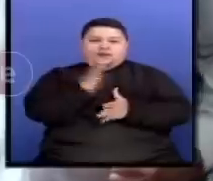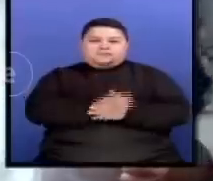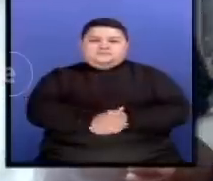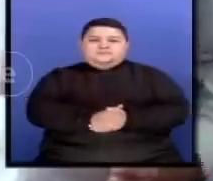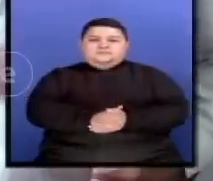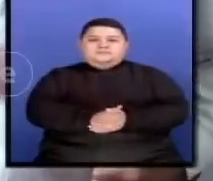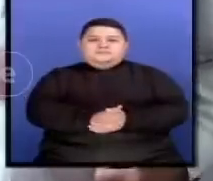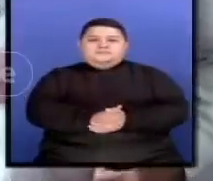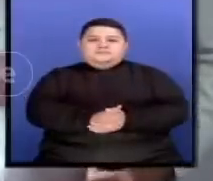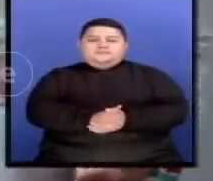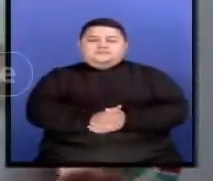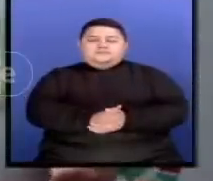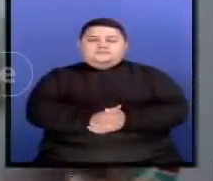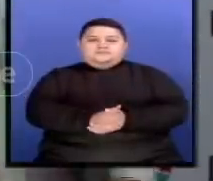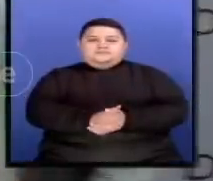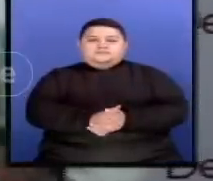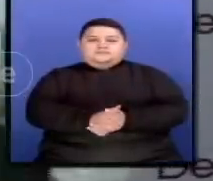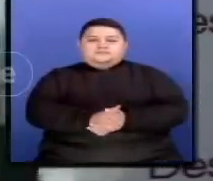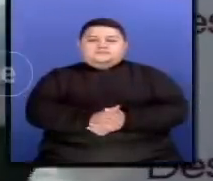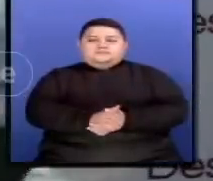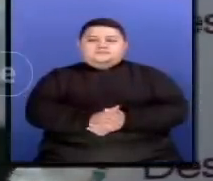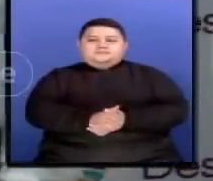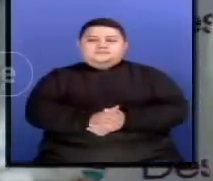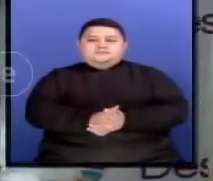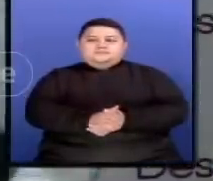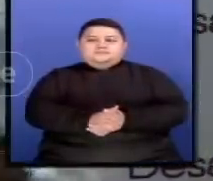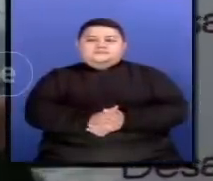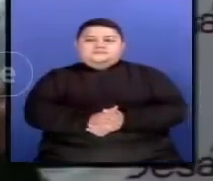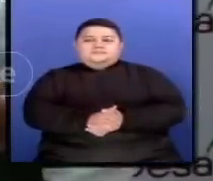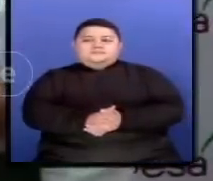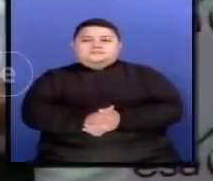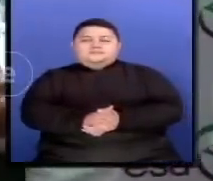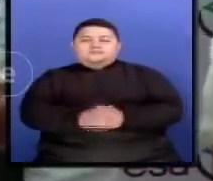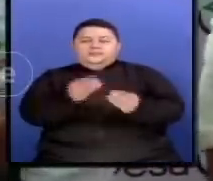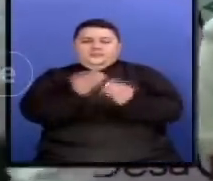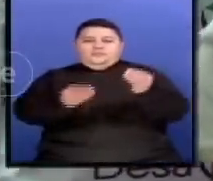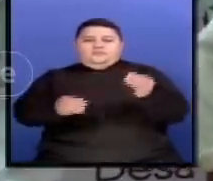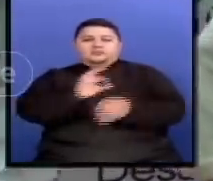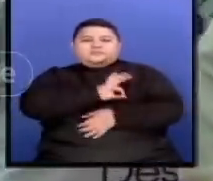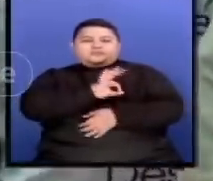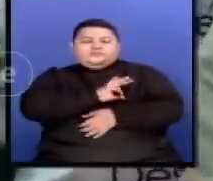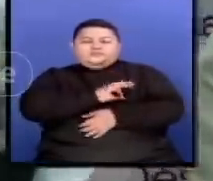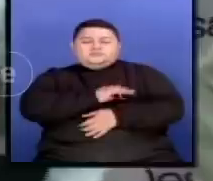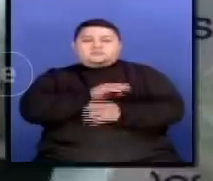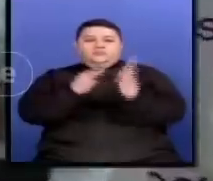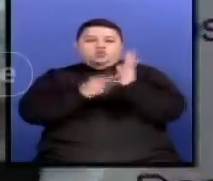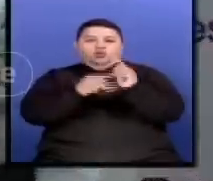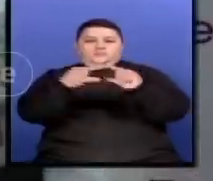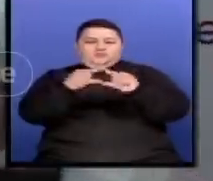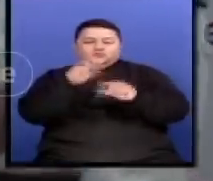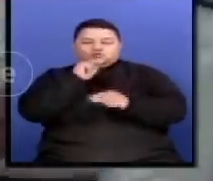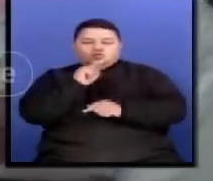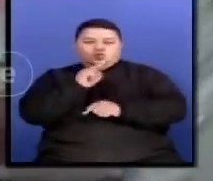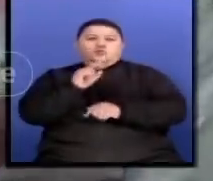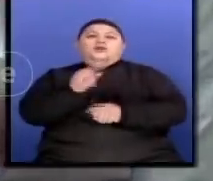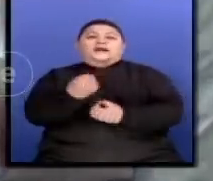Assalamualaikum warahmatullahi wabarakatuh. Saudara-saudara sekalian, hari ini Wakil Presiden Ma'ruf Amin menanggapi video